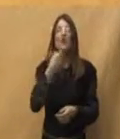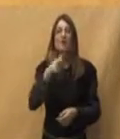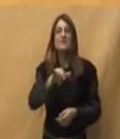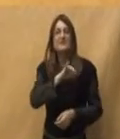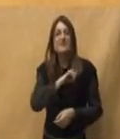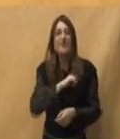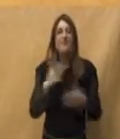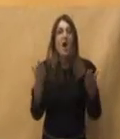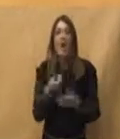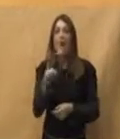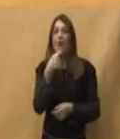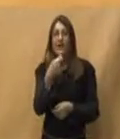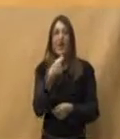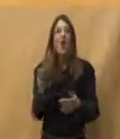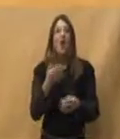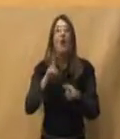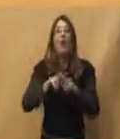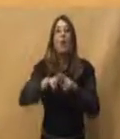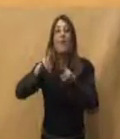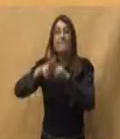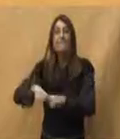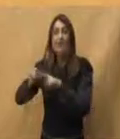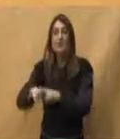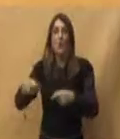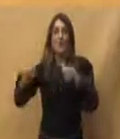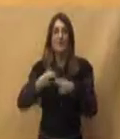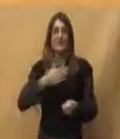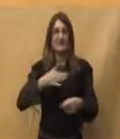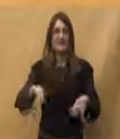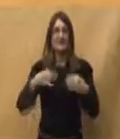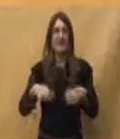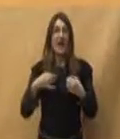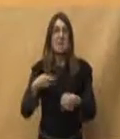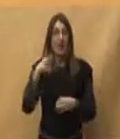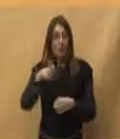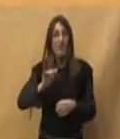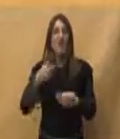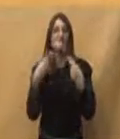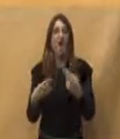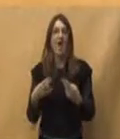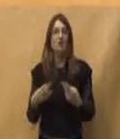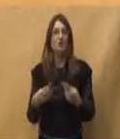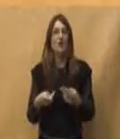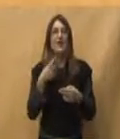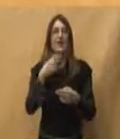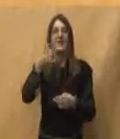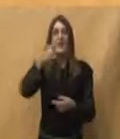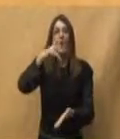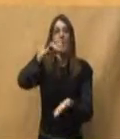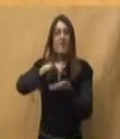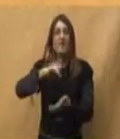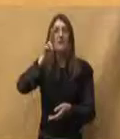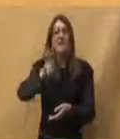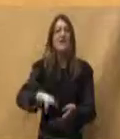što i kako jede i kakve će posljedice biti po njegovo zdravlje. To je ono što je bitno. Da zaista na jednom mjestu